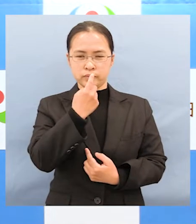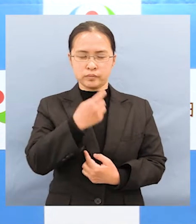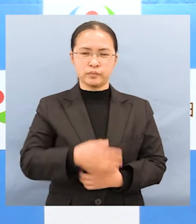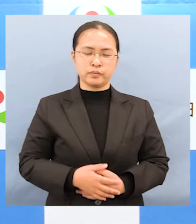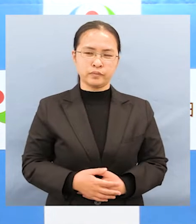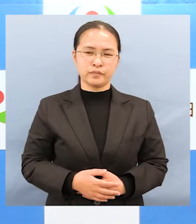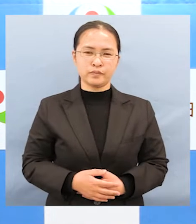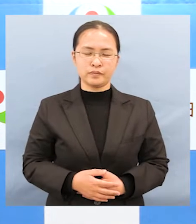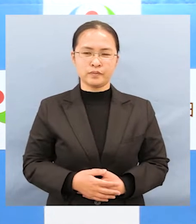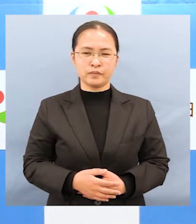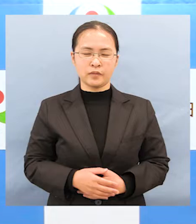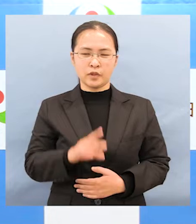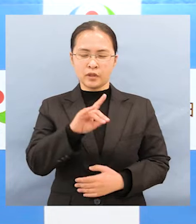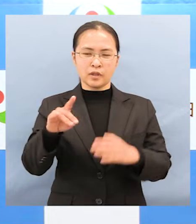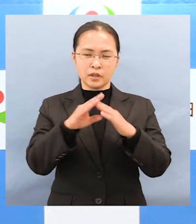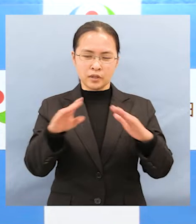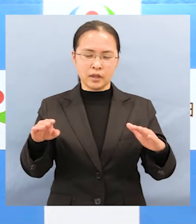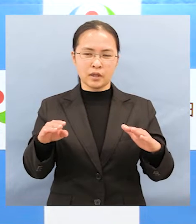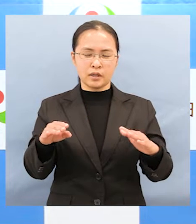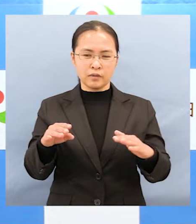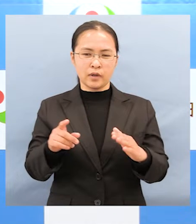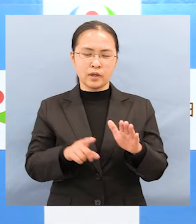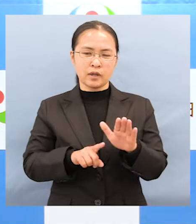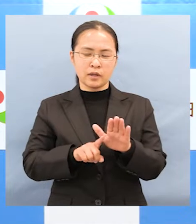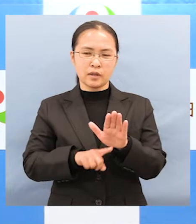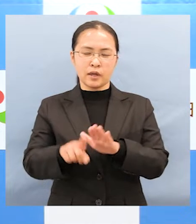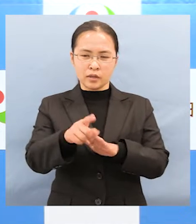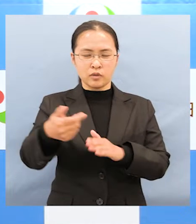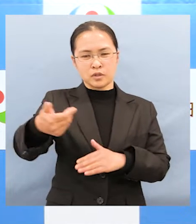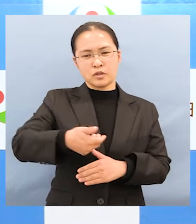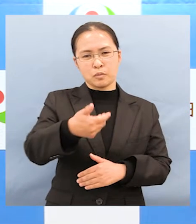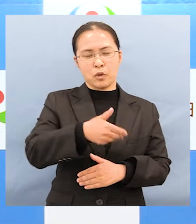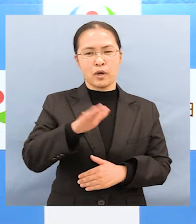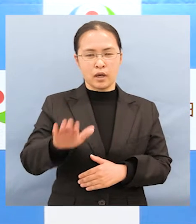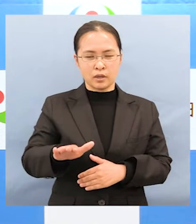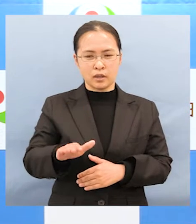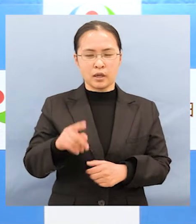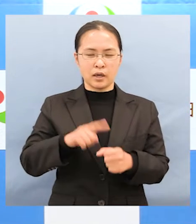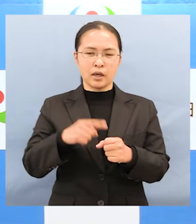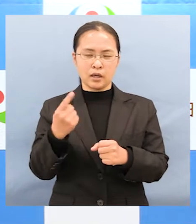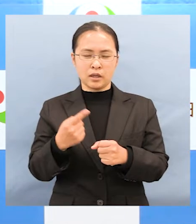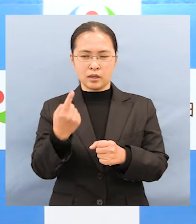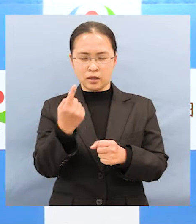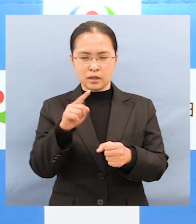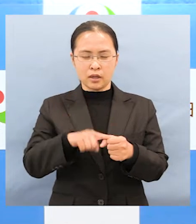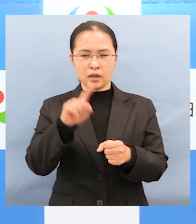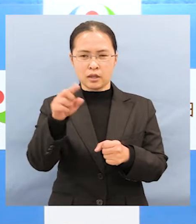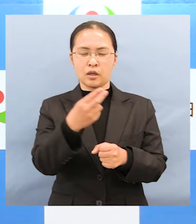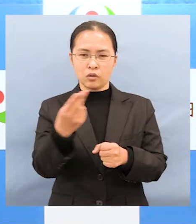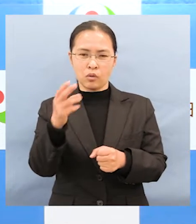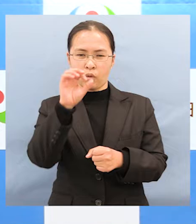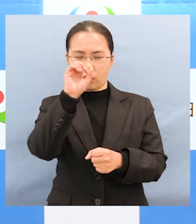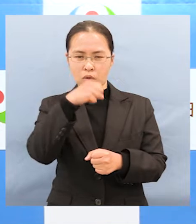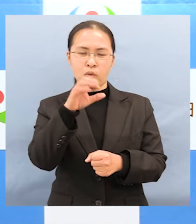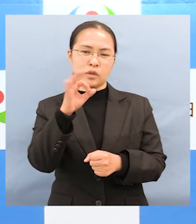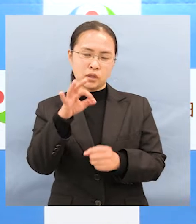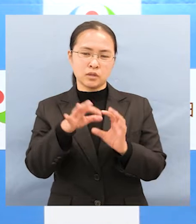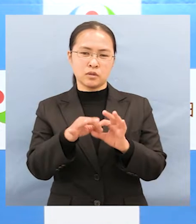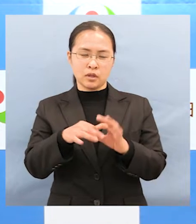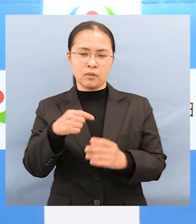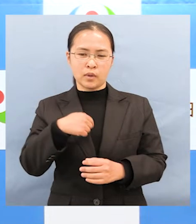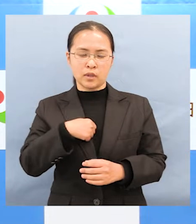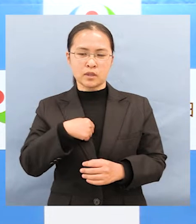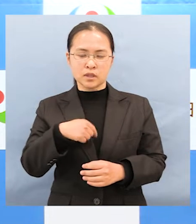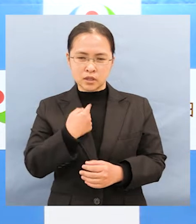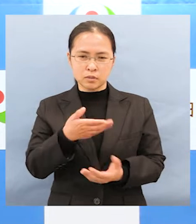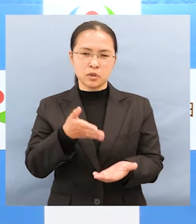ります。それから議会の話でいきますと、代表質問があってある程度来年度予算に向けての話が私自身も